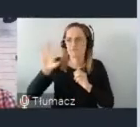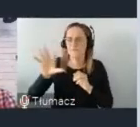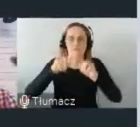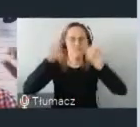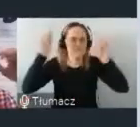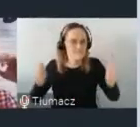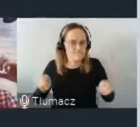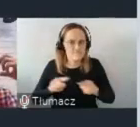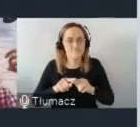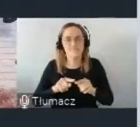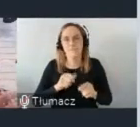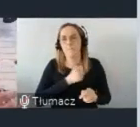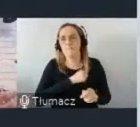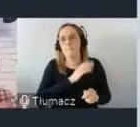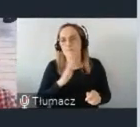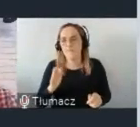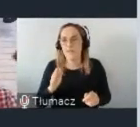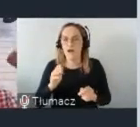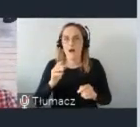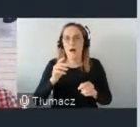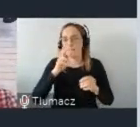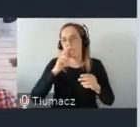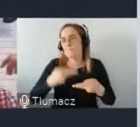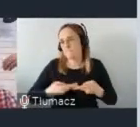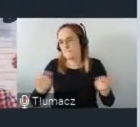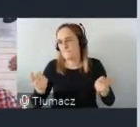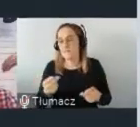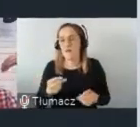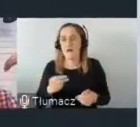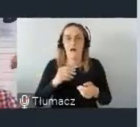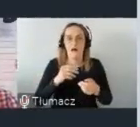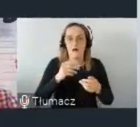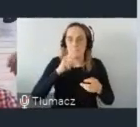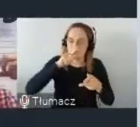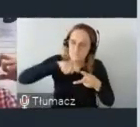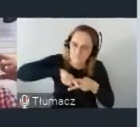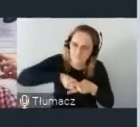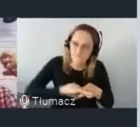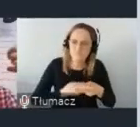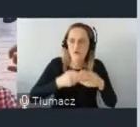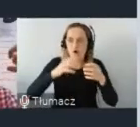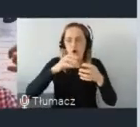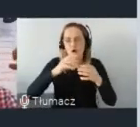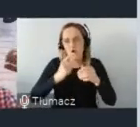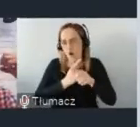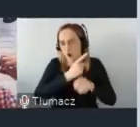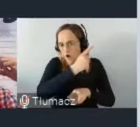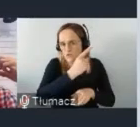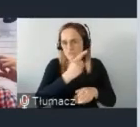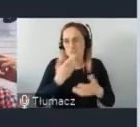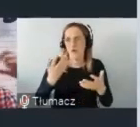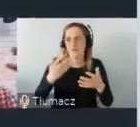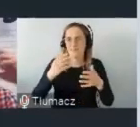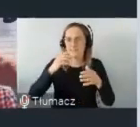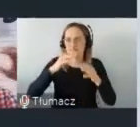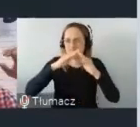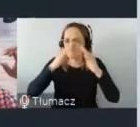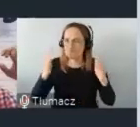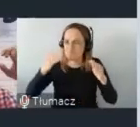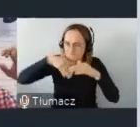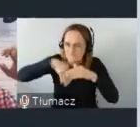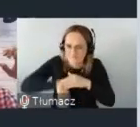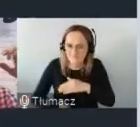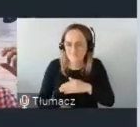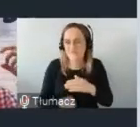czy na pokazie, ale jednak zanurzenie się w kosmosie, w jaskiniach, głębinach morskich, w miejscach niedostępnych, to jest przeżycie nie